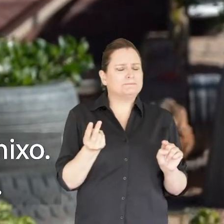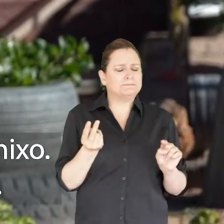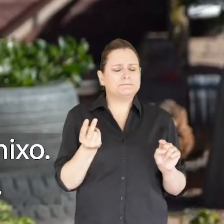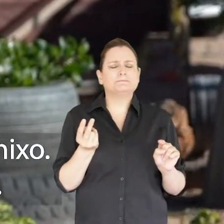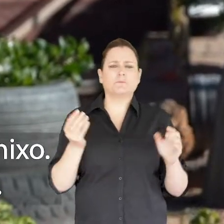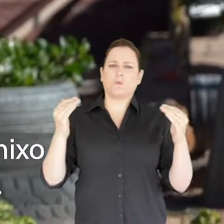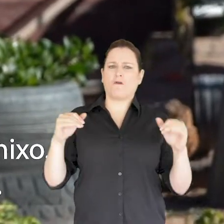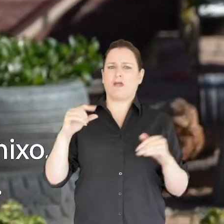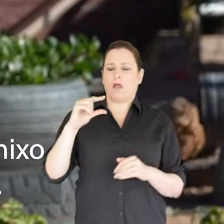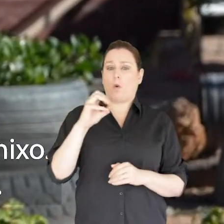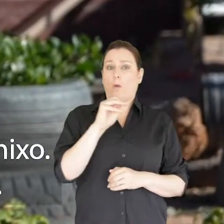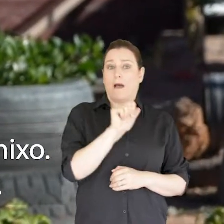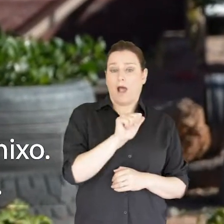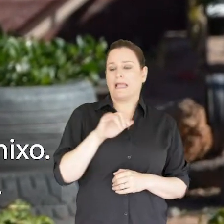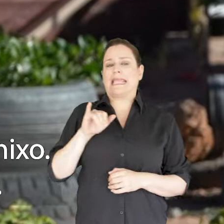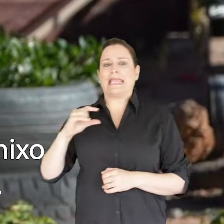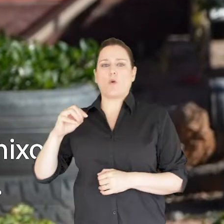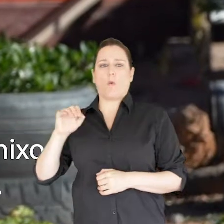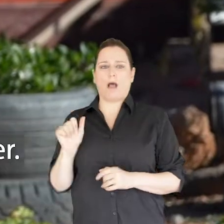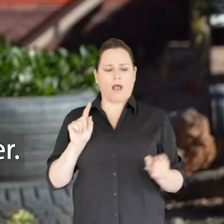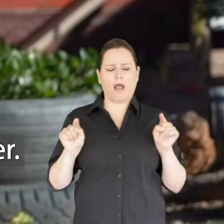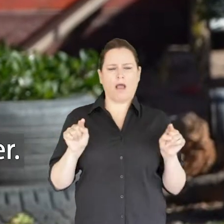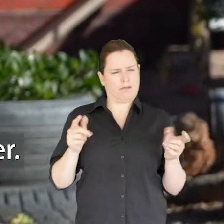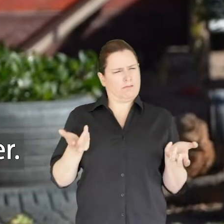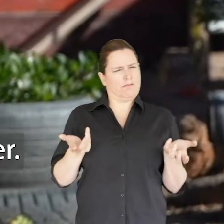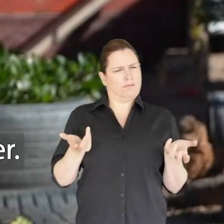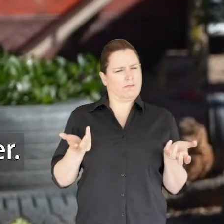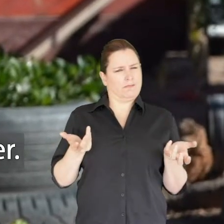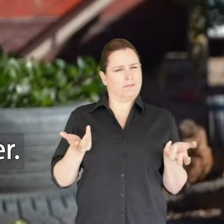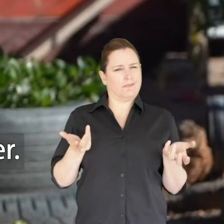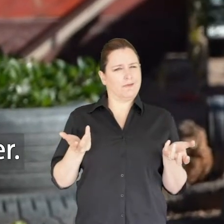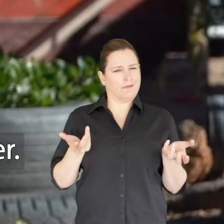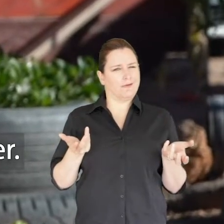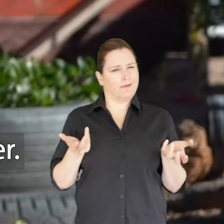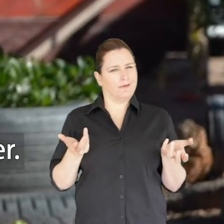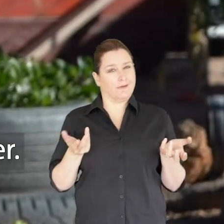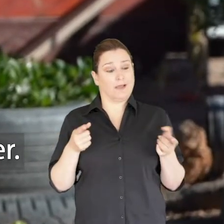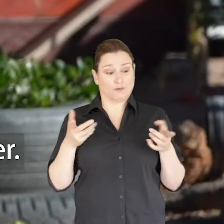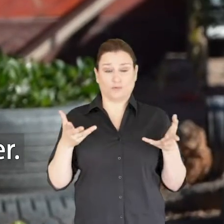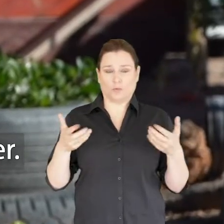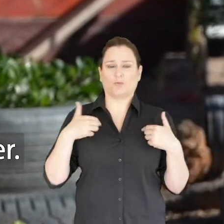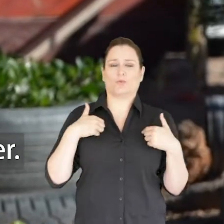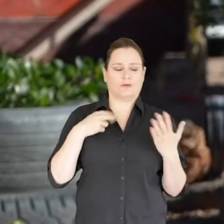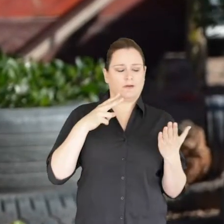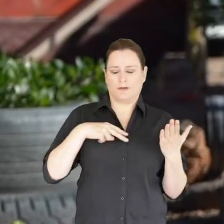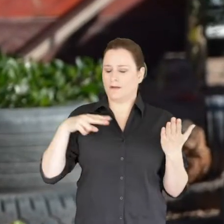As ek sê Goma, dan sê die Kosse Igoma. So het ek nou ons vader is gaan beginnen